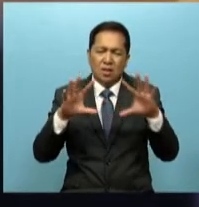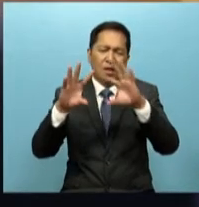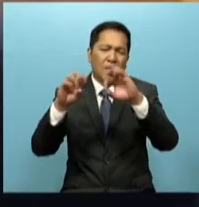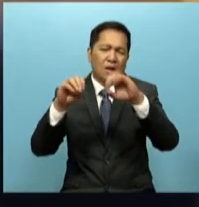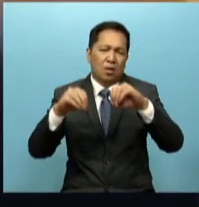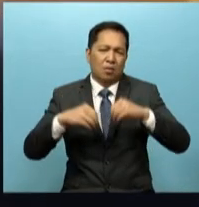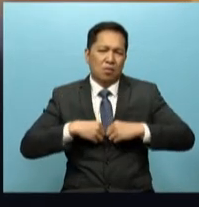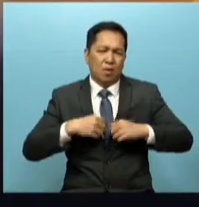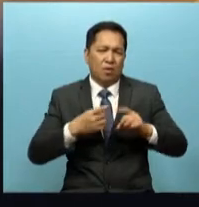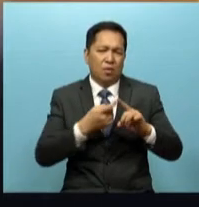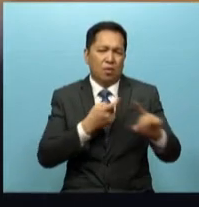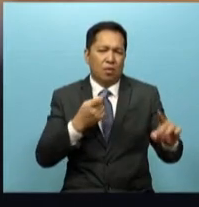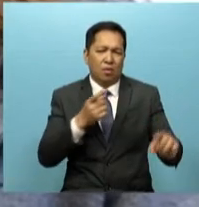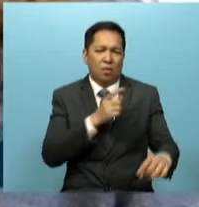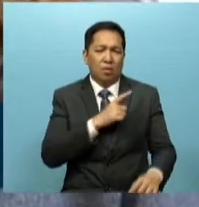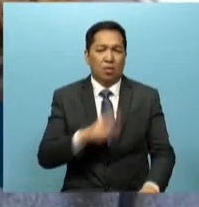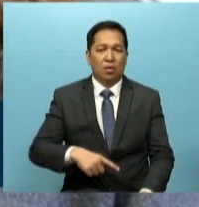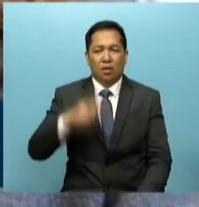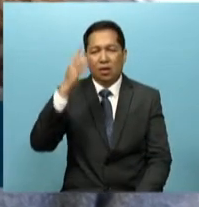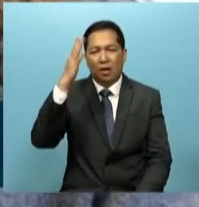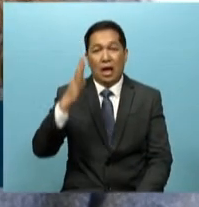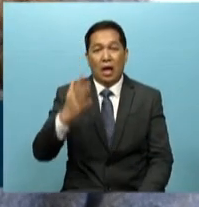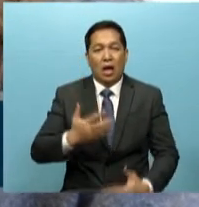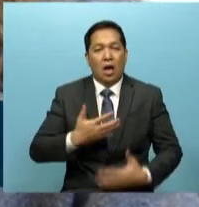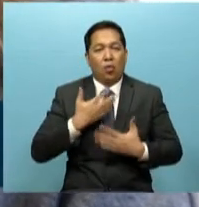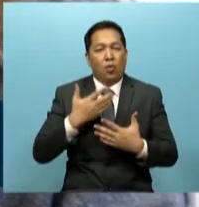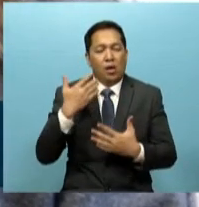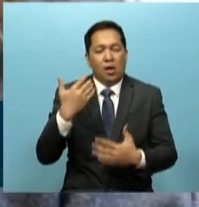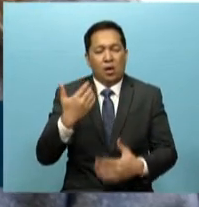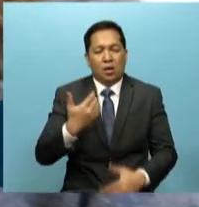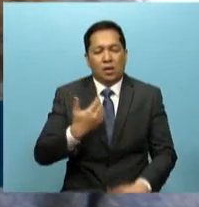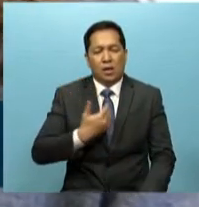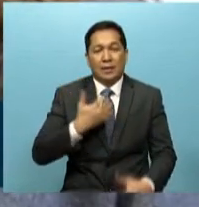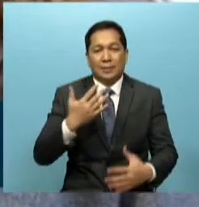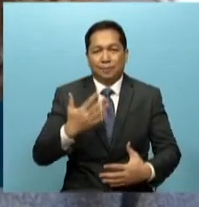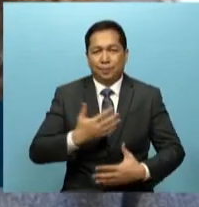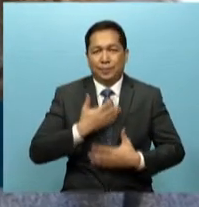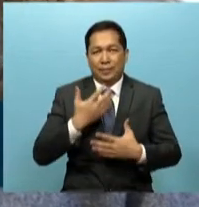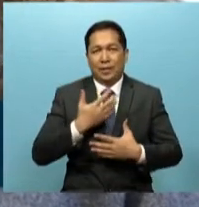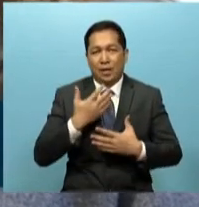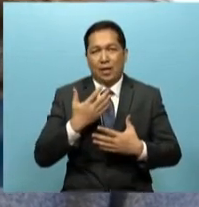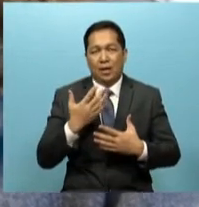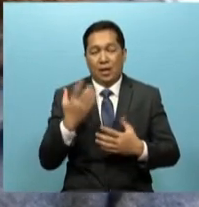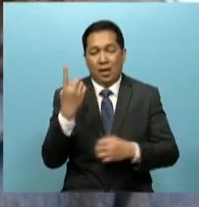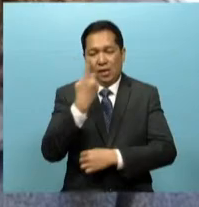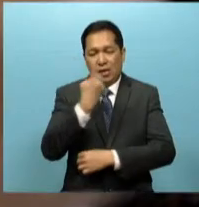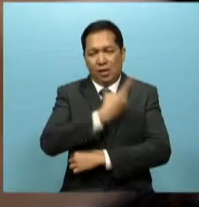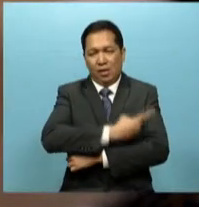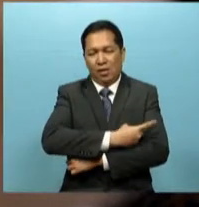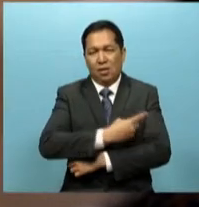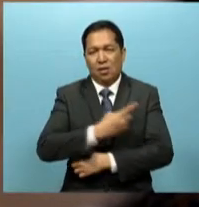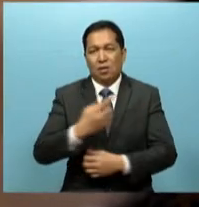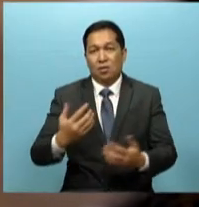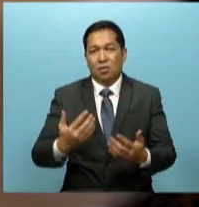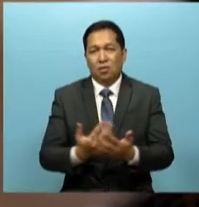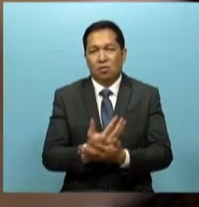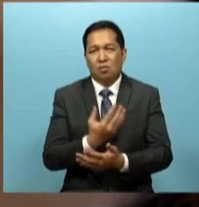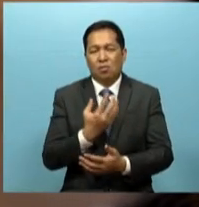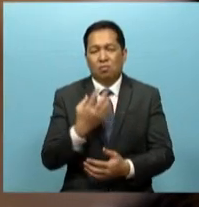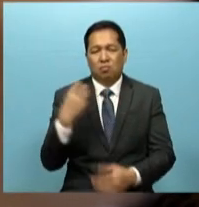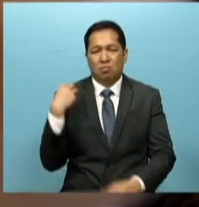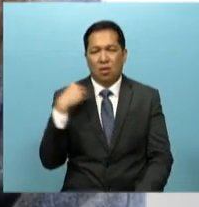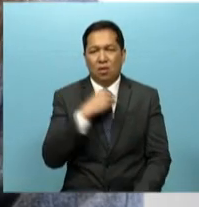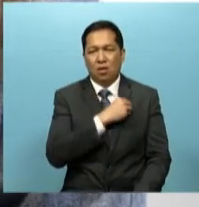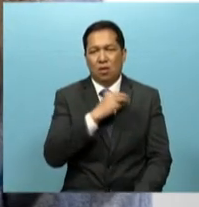God. Ako po ay nagagalak, masaya dahil ngayong araw na to ay naging ganap akong kaanib sa Iglesia ni